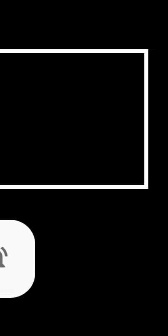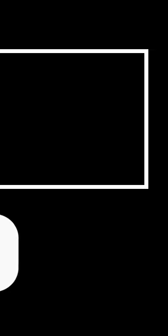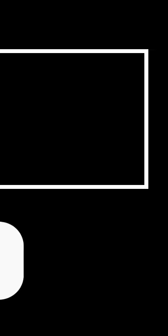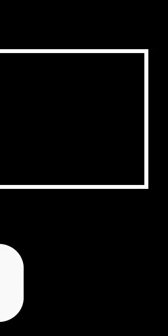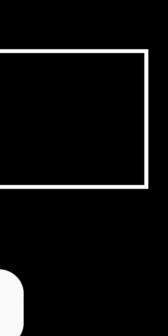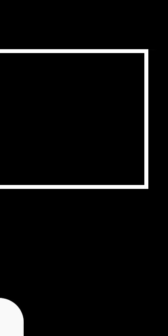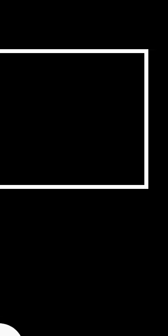k